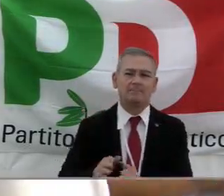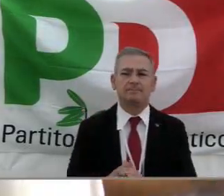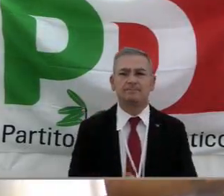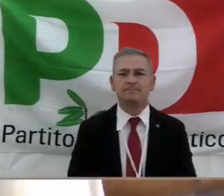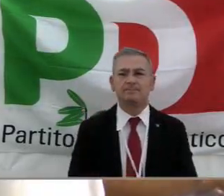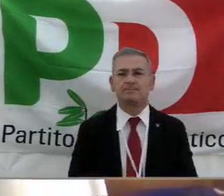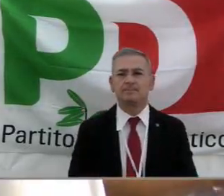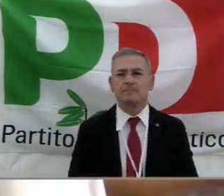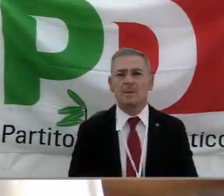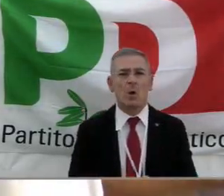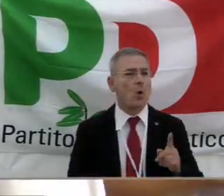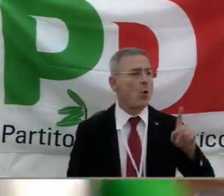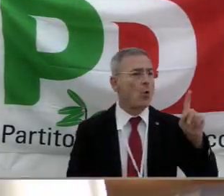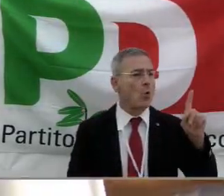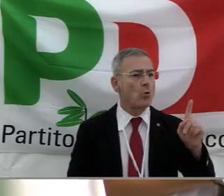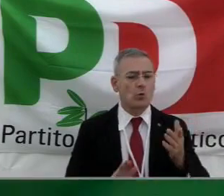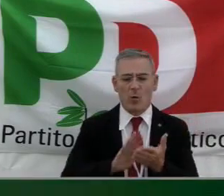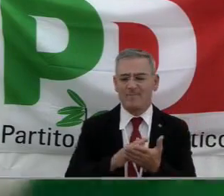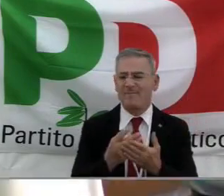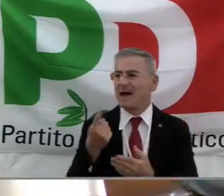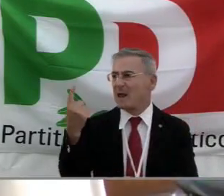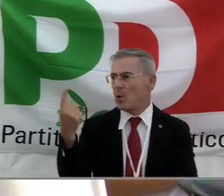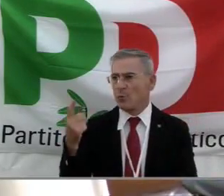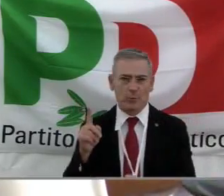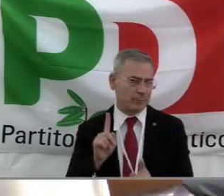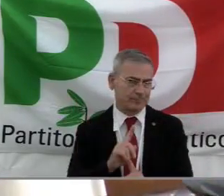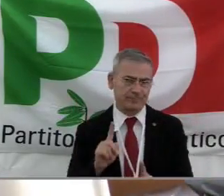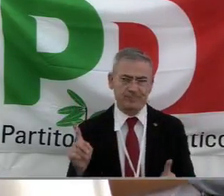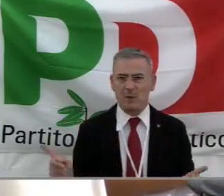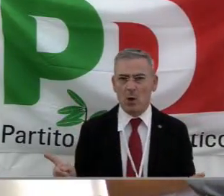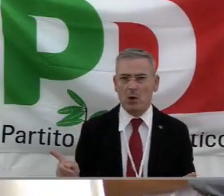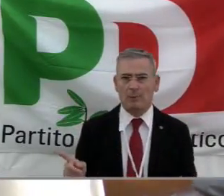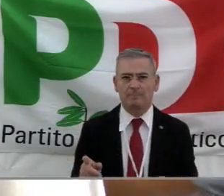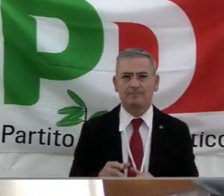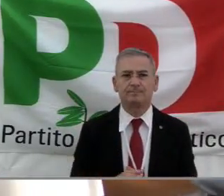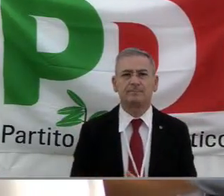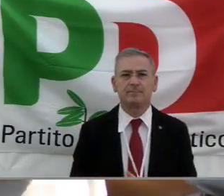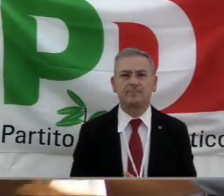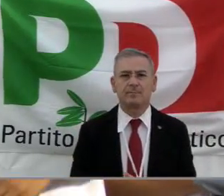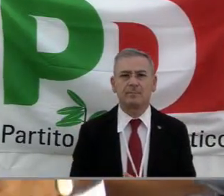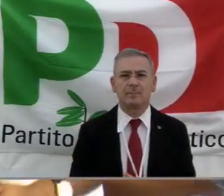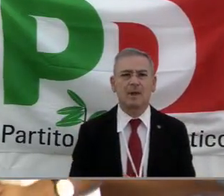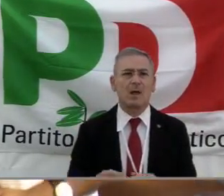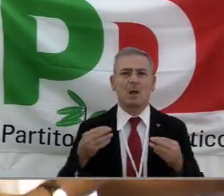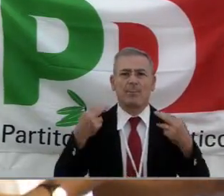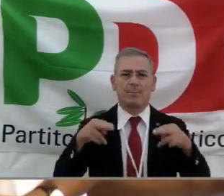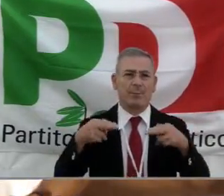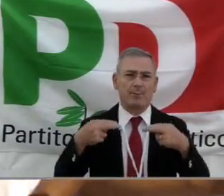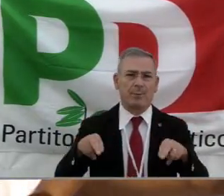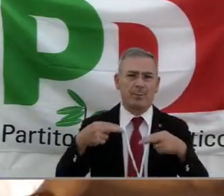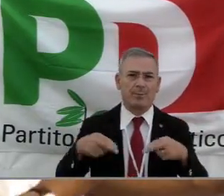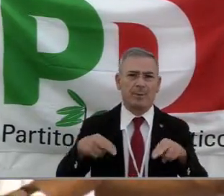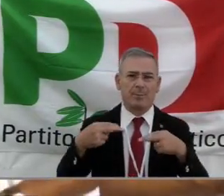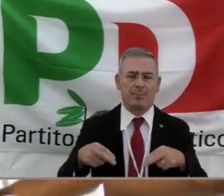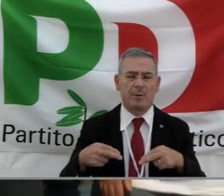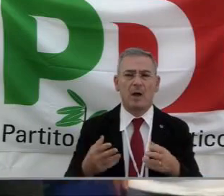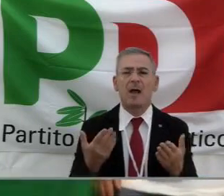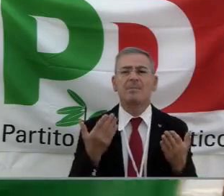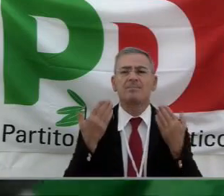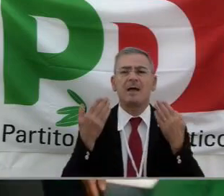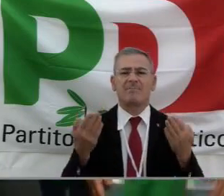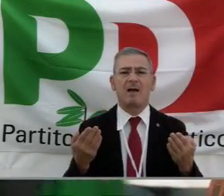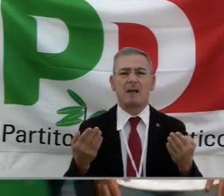Altro che uno vale uno. Uno vale uno, un corno di fronte a questa